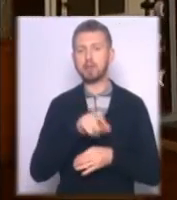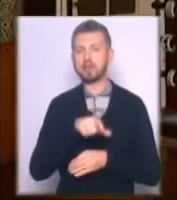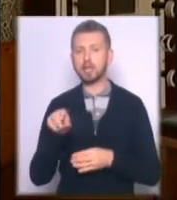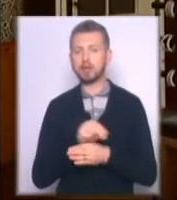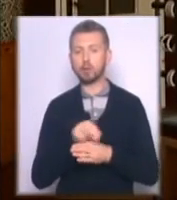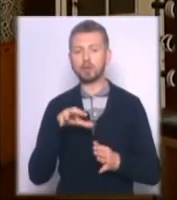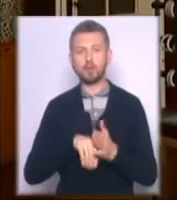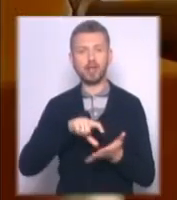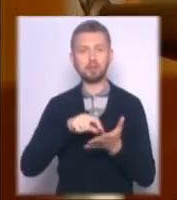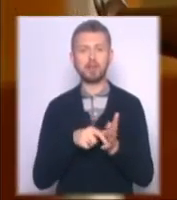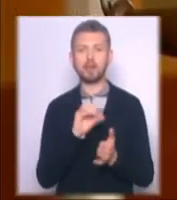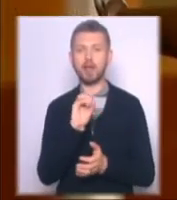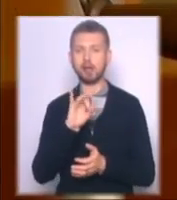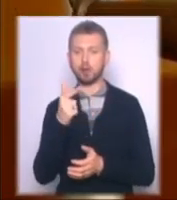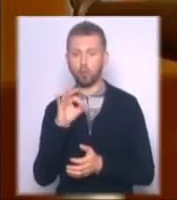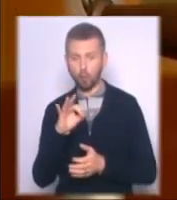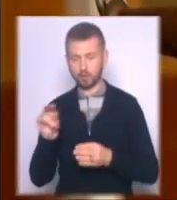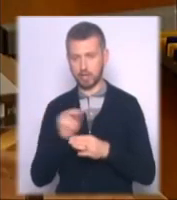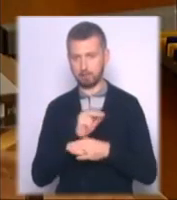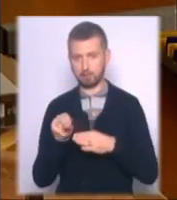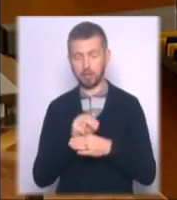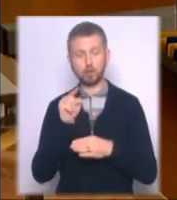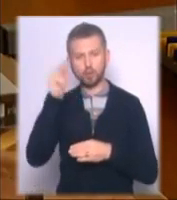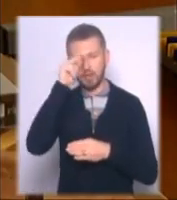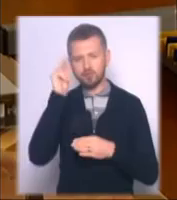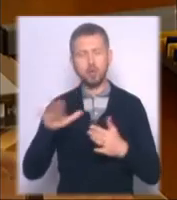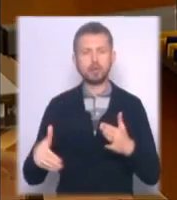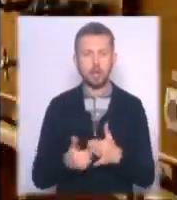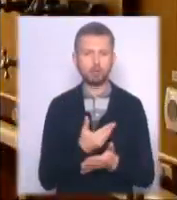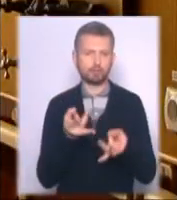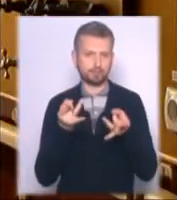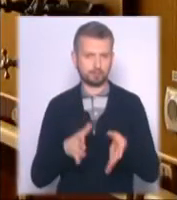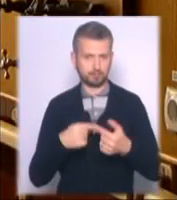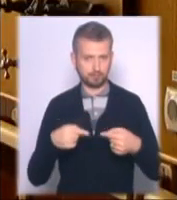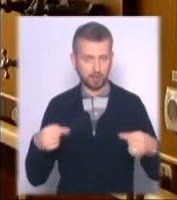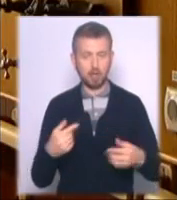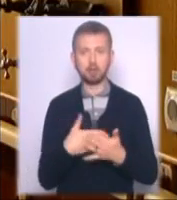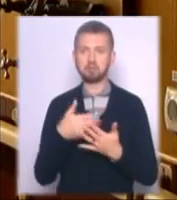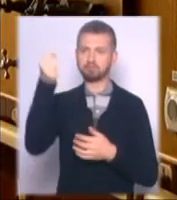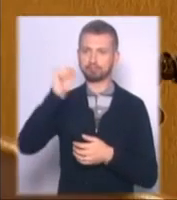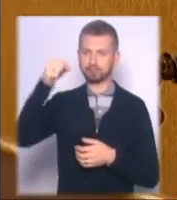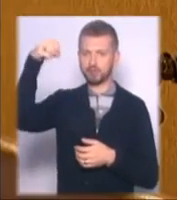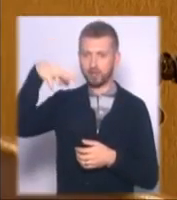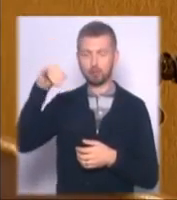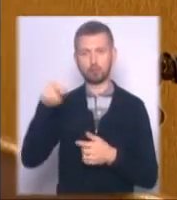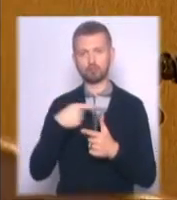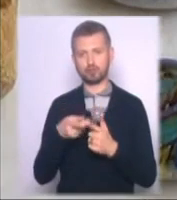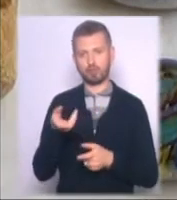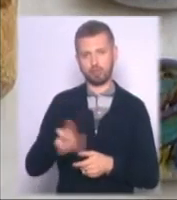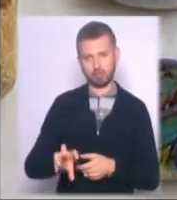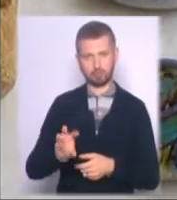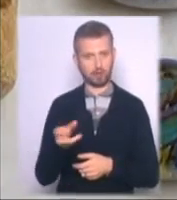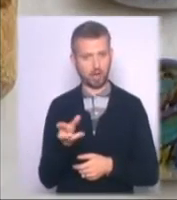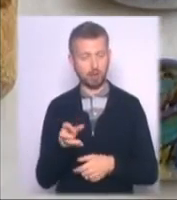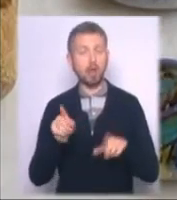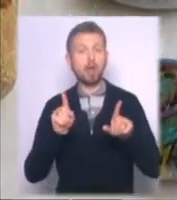кабінеті ерготерапії. Тут вони вчаться заново доволі буденним речам. Наприклад, вимкнути світло чи закрутити кран. Також в центрі працює кабінет